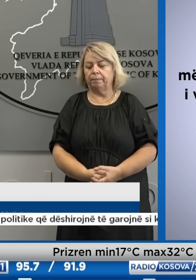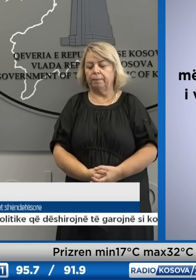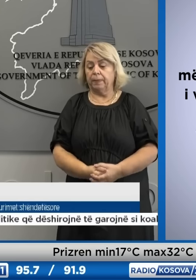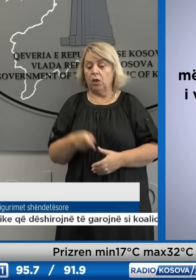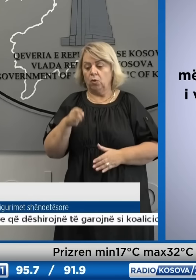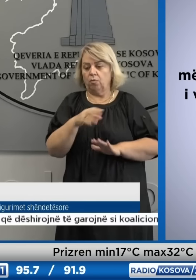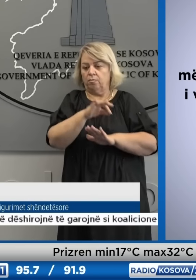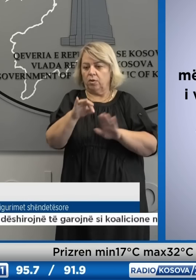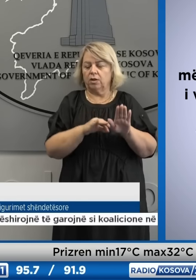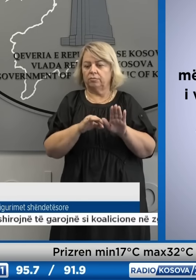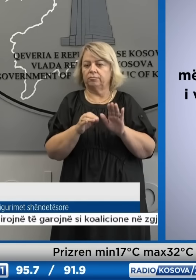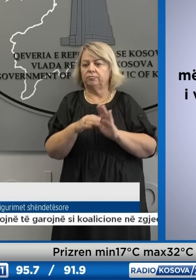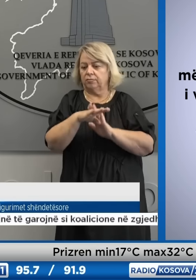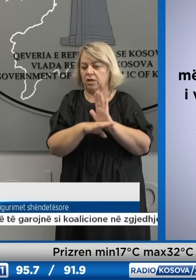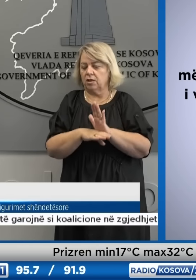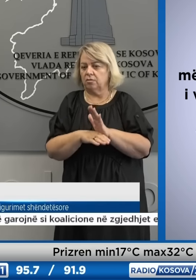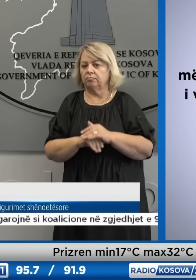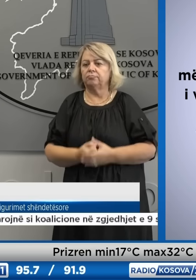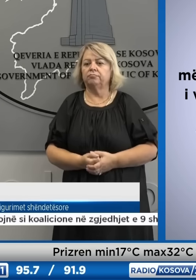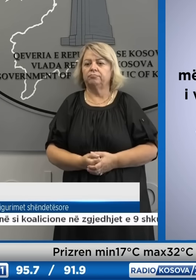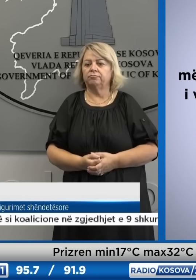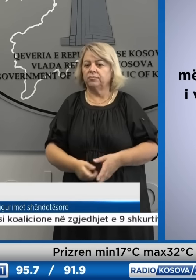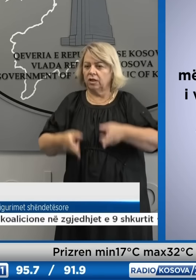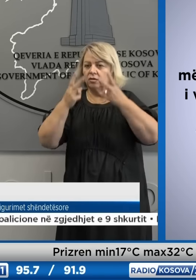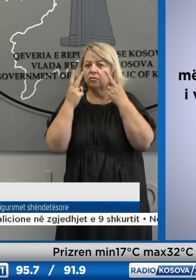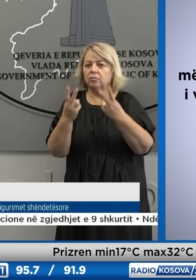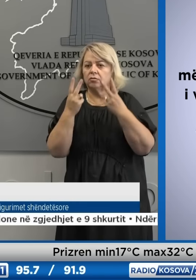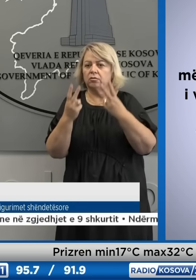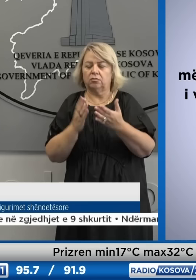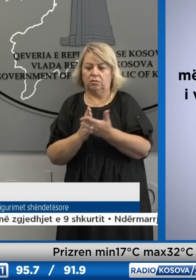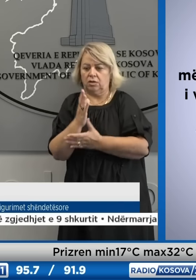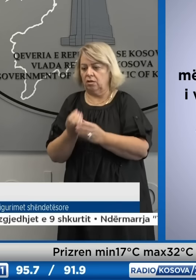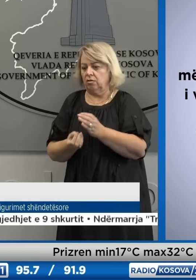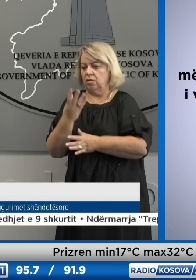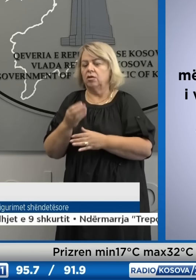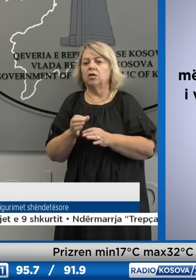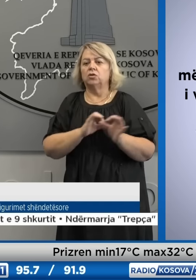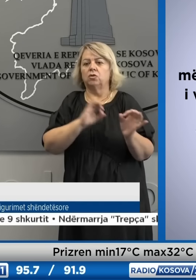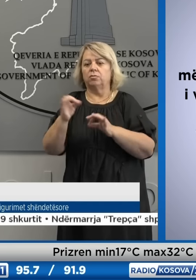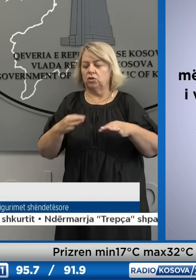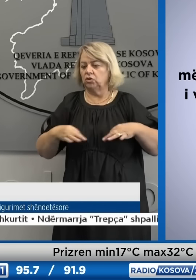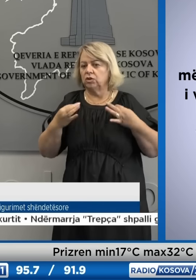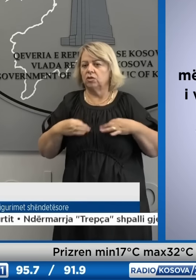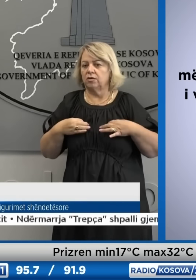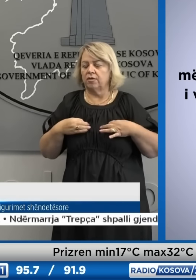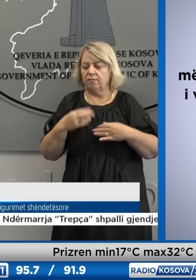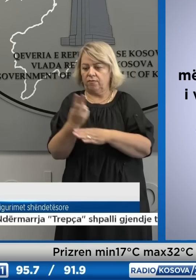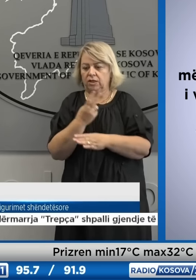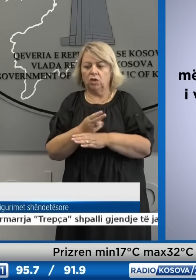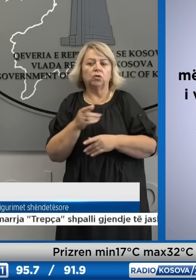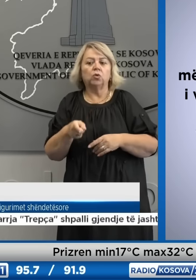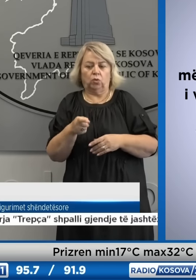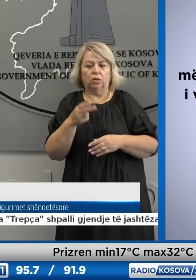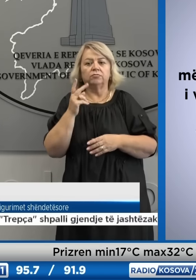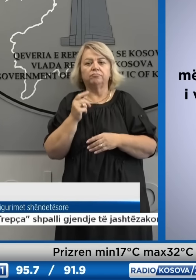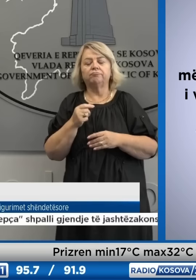Ky projekt ligj është hapi themelor drejt krijimit të sigurimeve shëndetësore në vend. Ky natyrisht